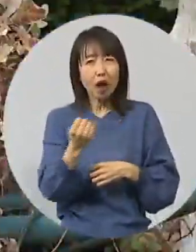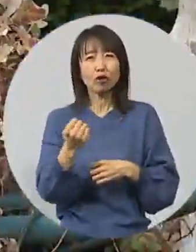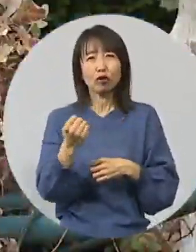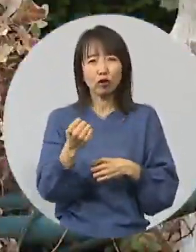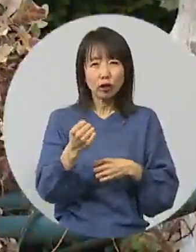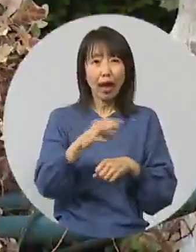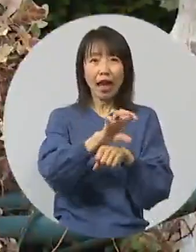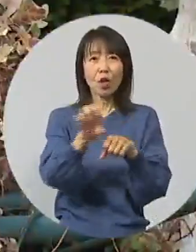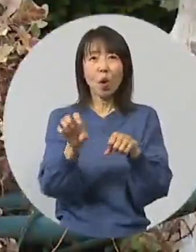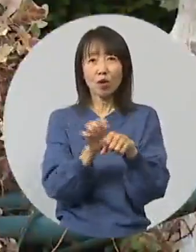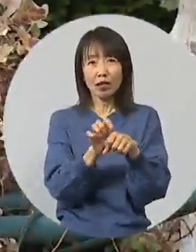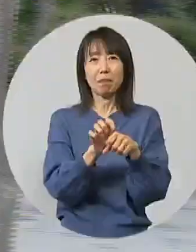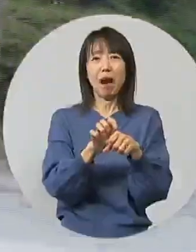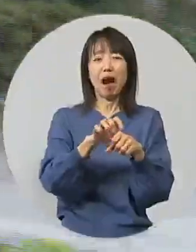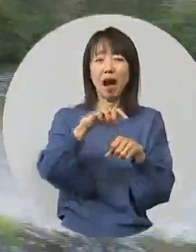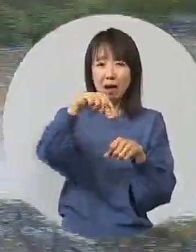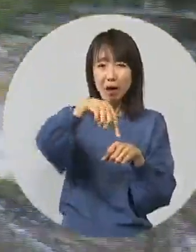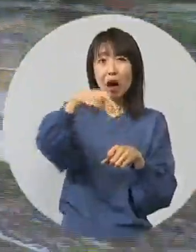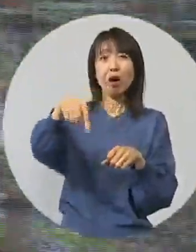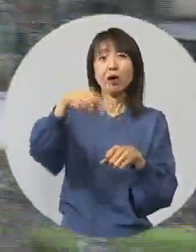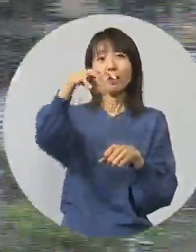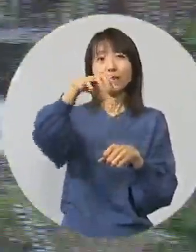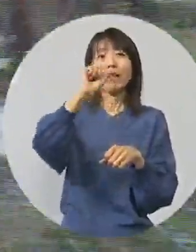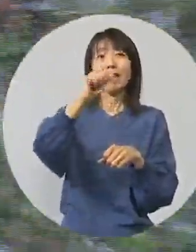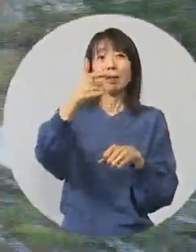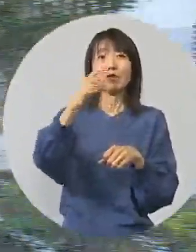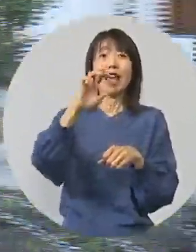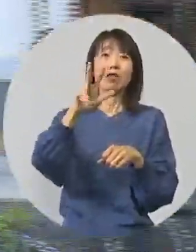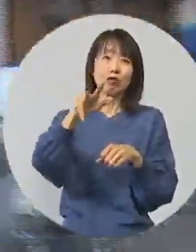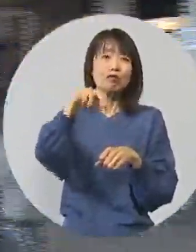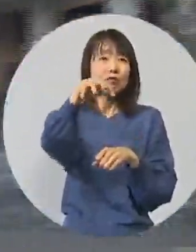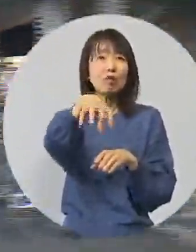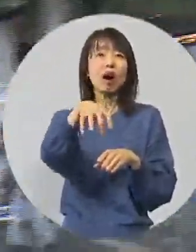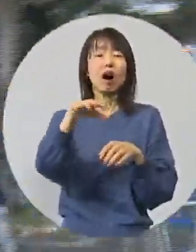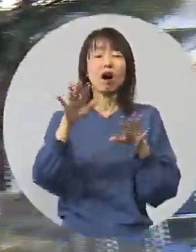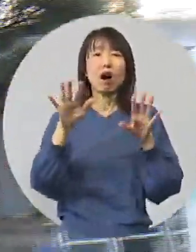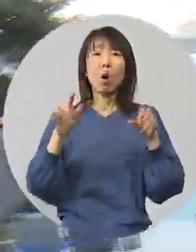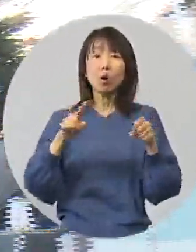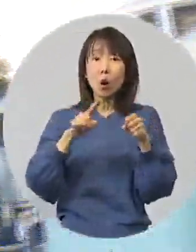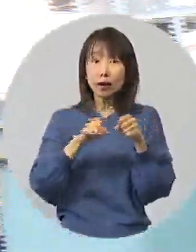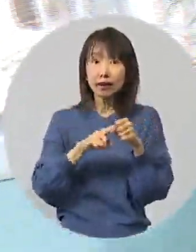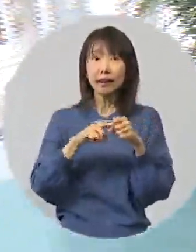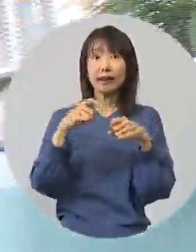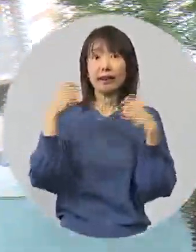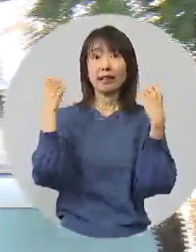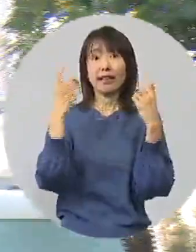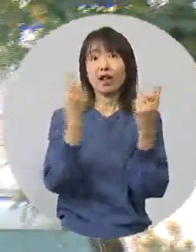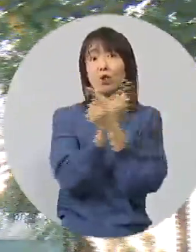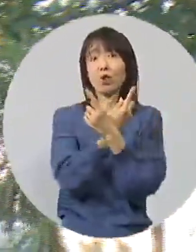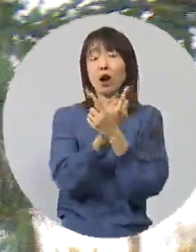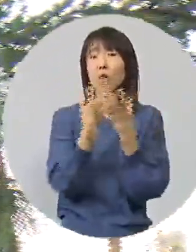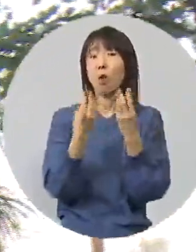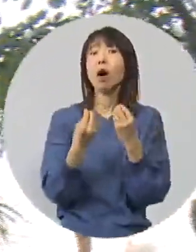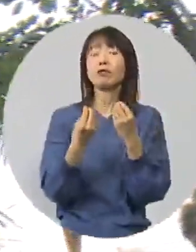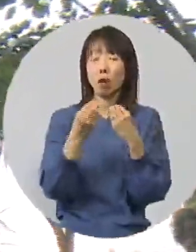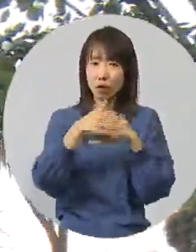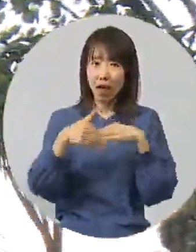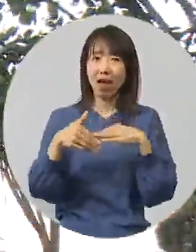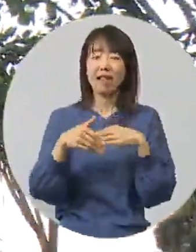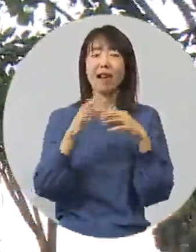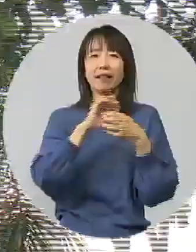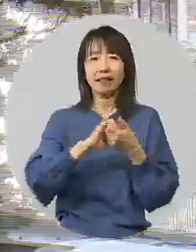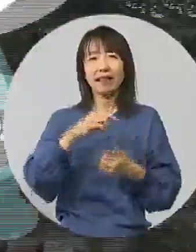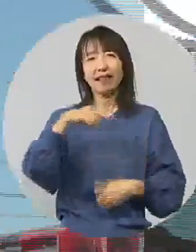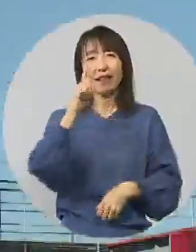園、リニューアル整備が今年完了予定なのでぜひ足を運んでみてください。